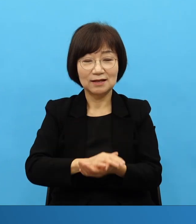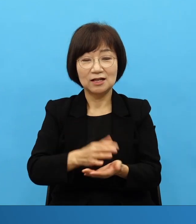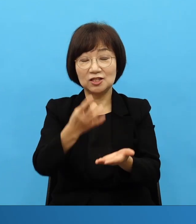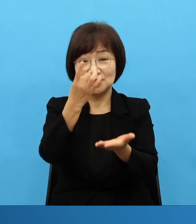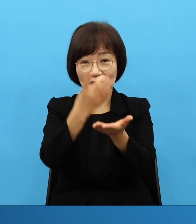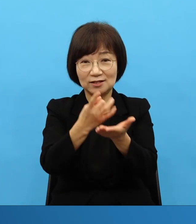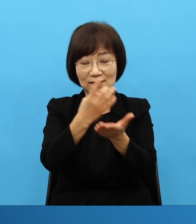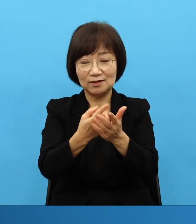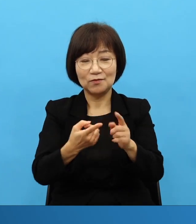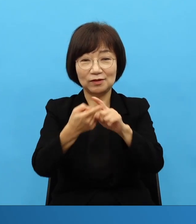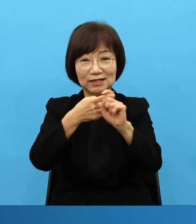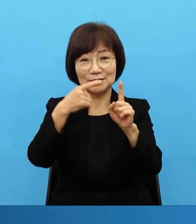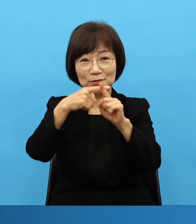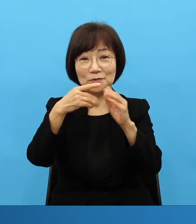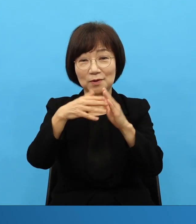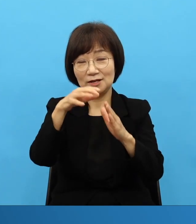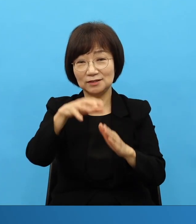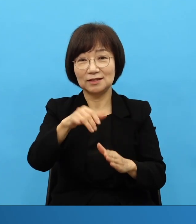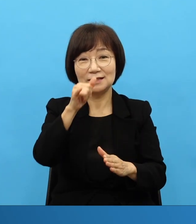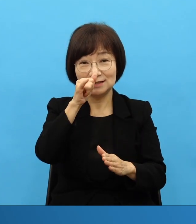진행됩니다.